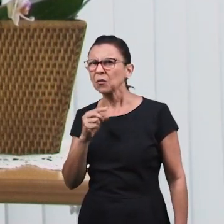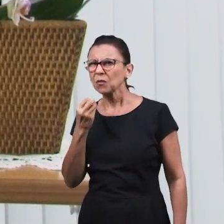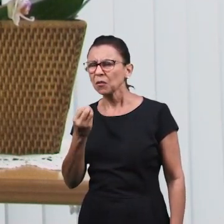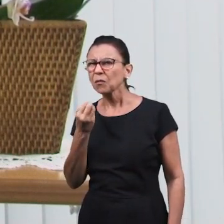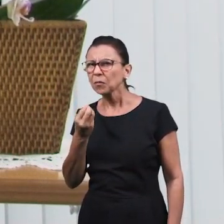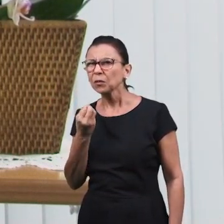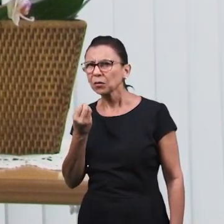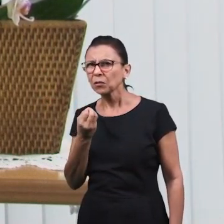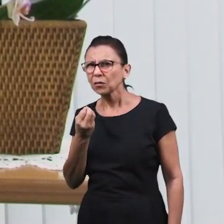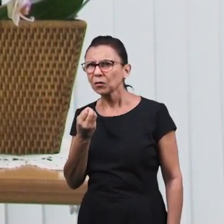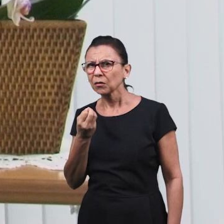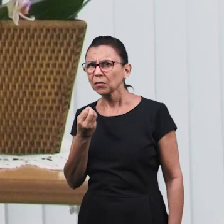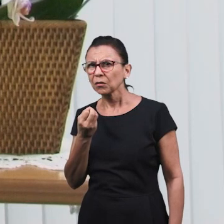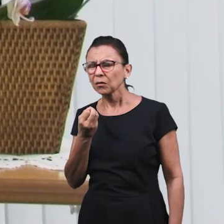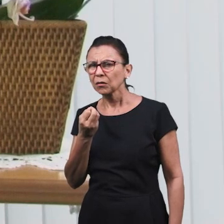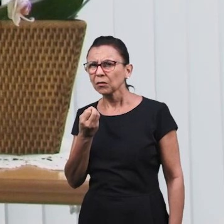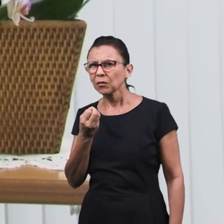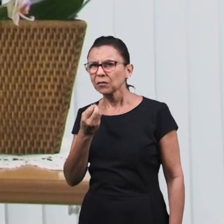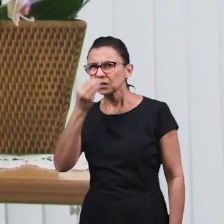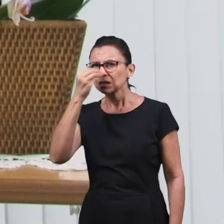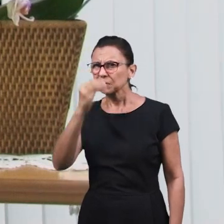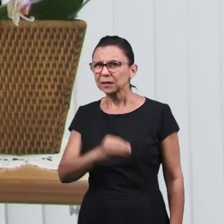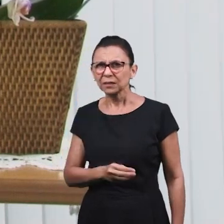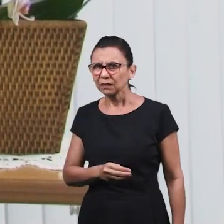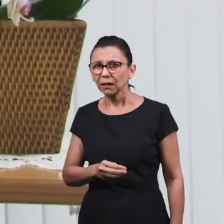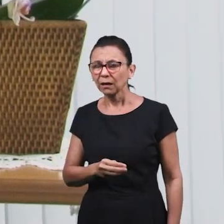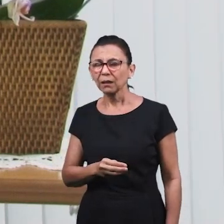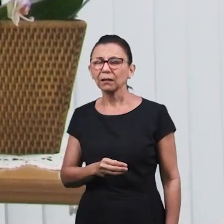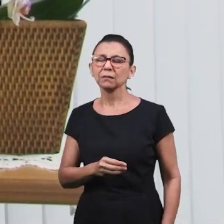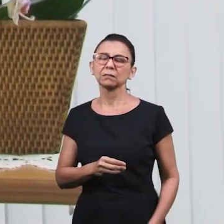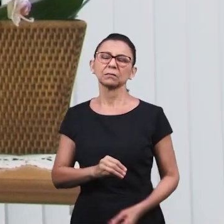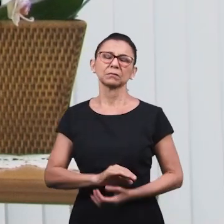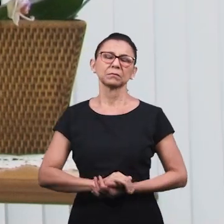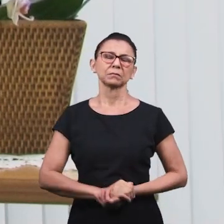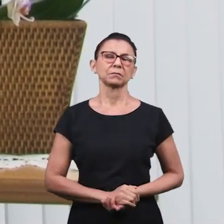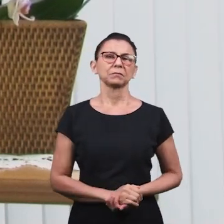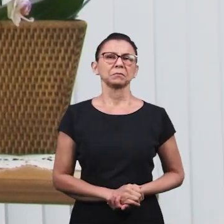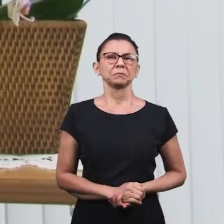prière pendant à l'aube?